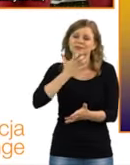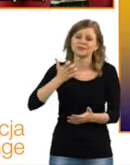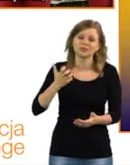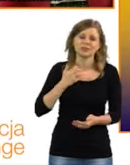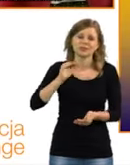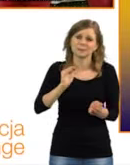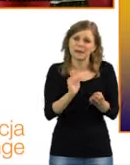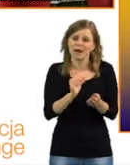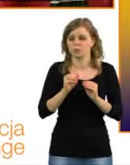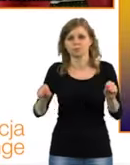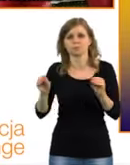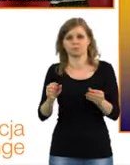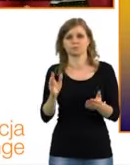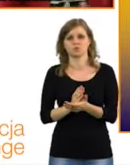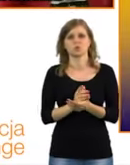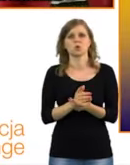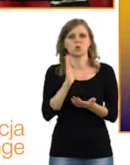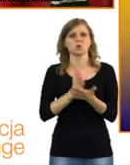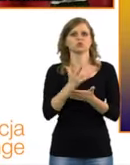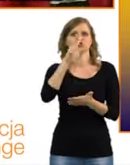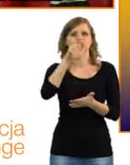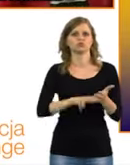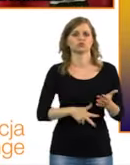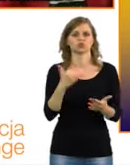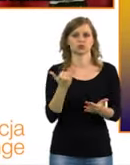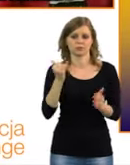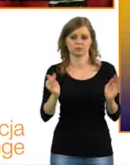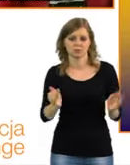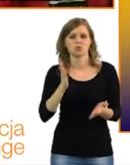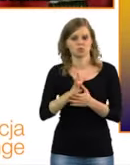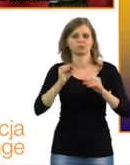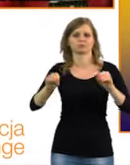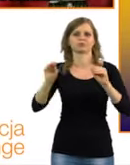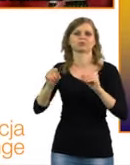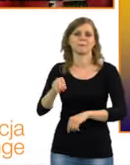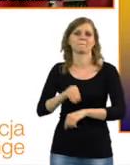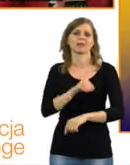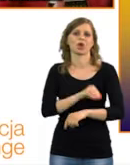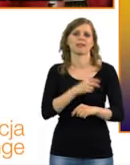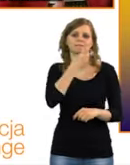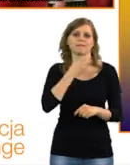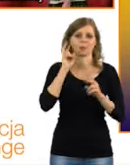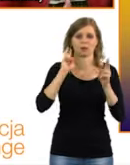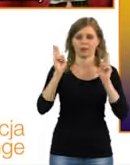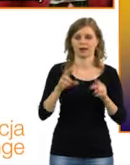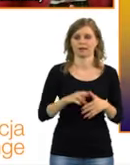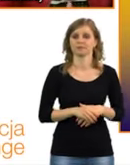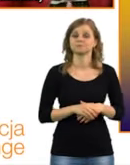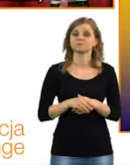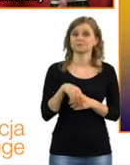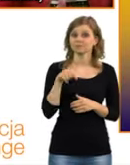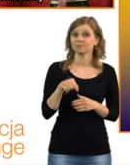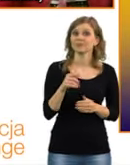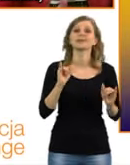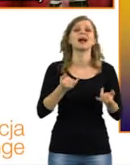najmłodszych lat, od praktycznie trzeciego miesiąca życia. bardzo dobrymi ćwiczeniami